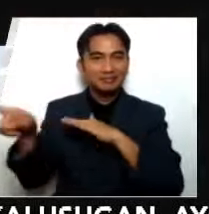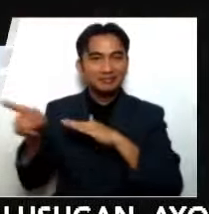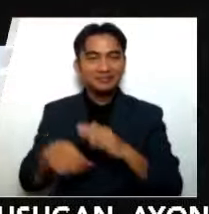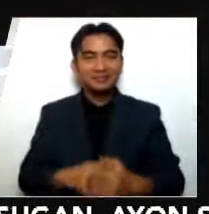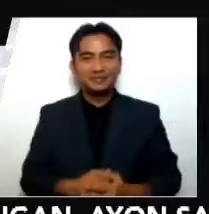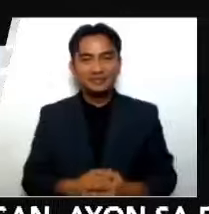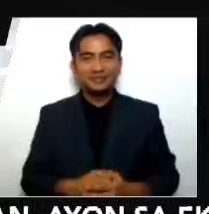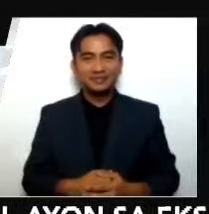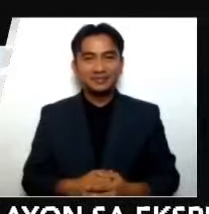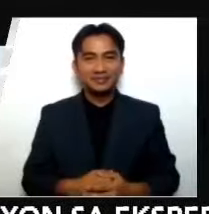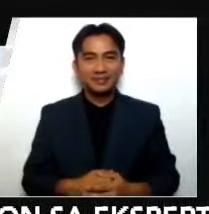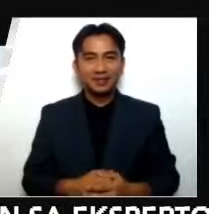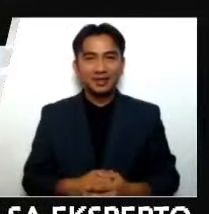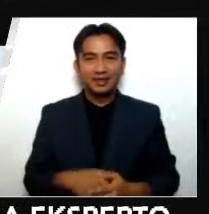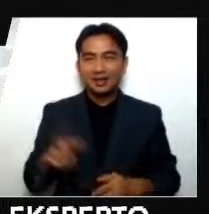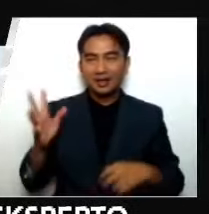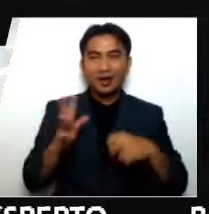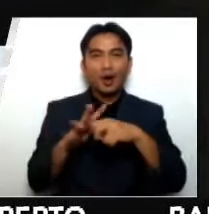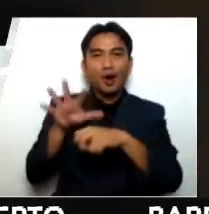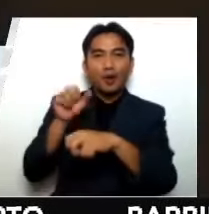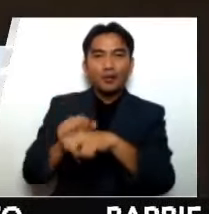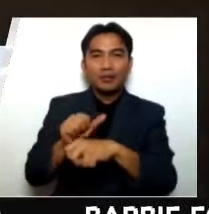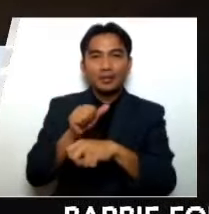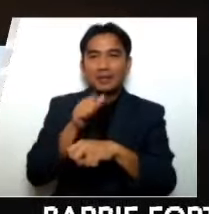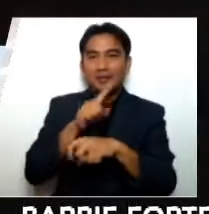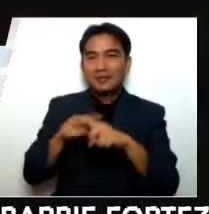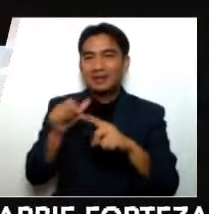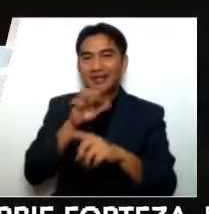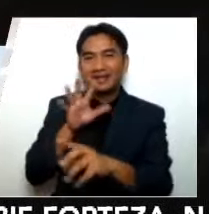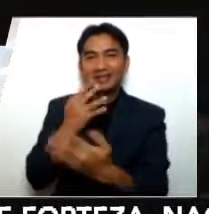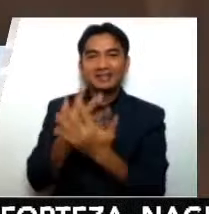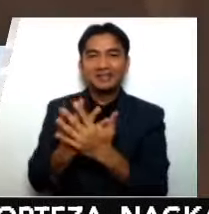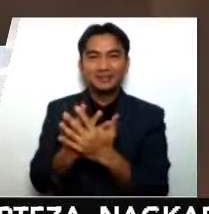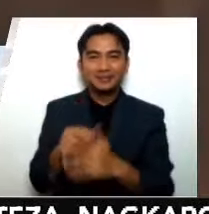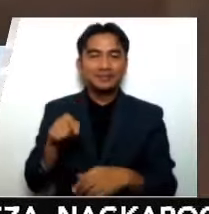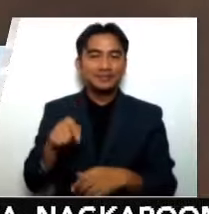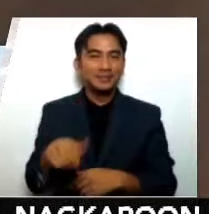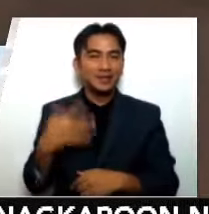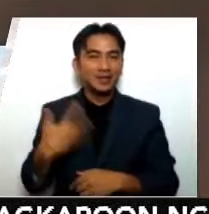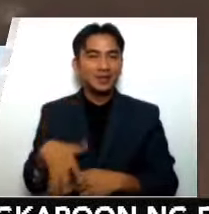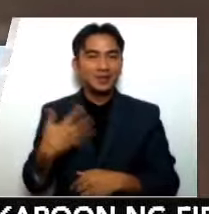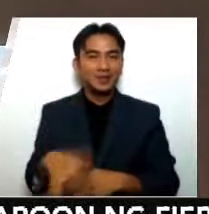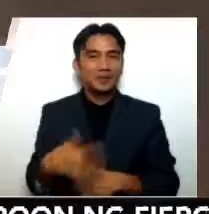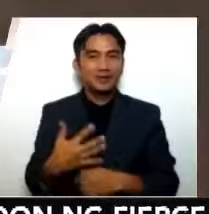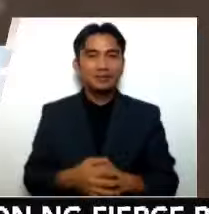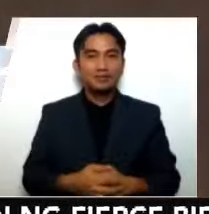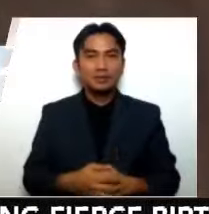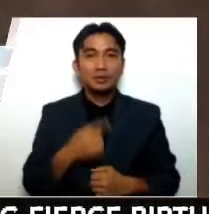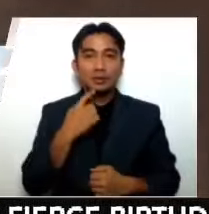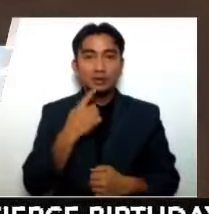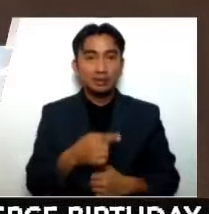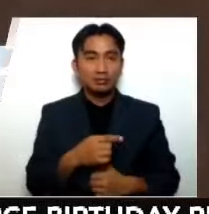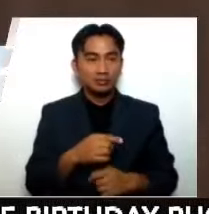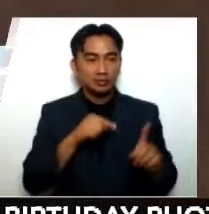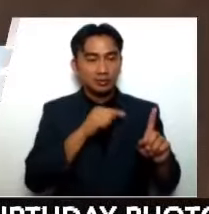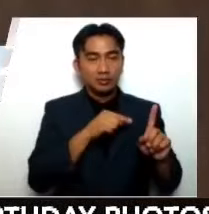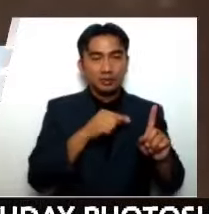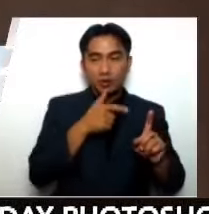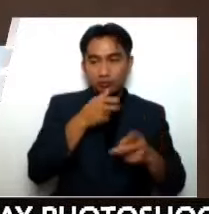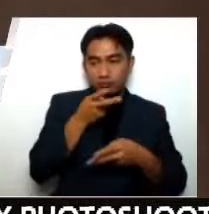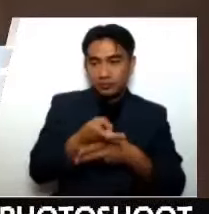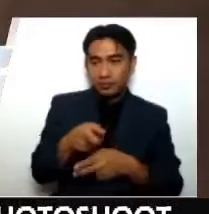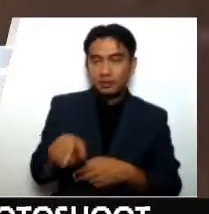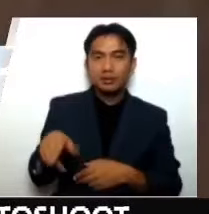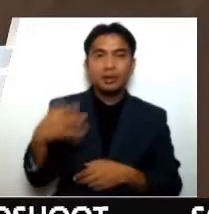Huli pero hindi kulong ang posaway na fur baby. Sabi ni Eloisa, komportable at nakakahiga